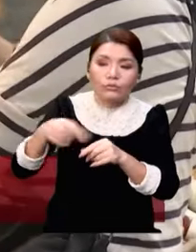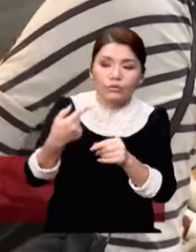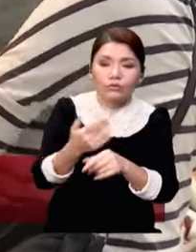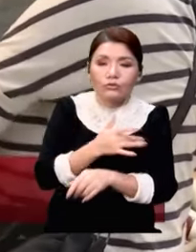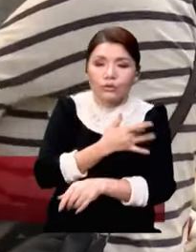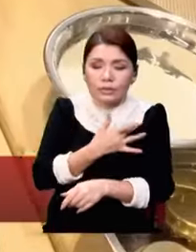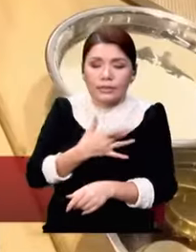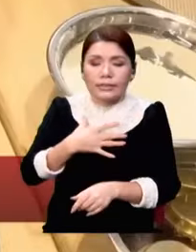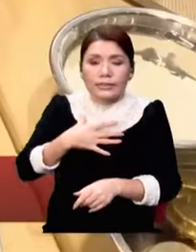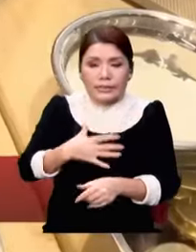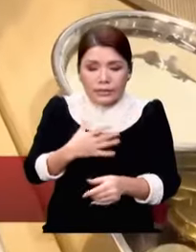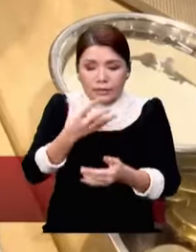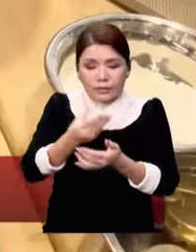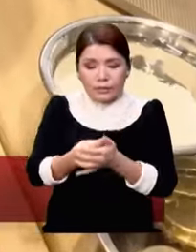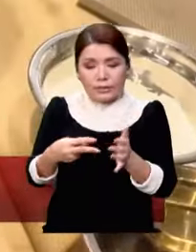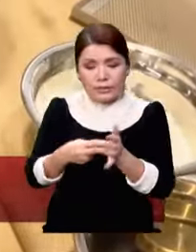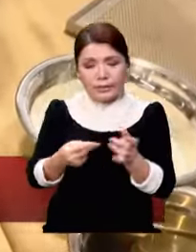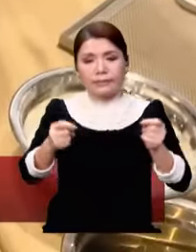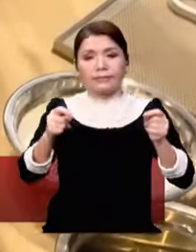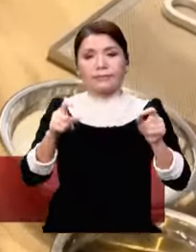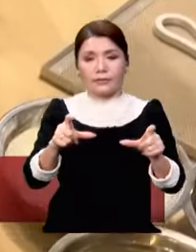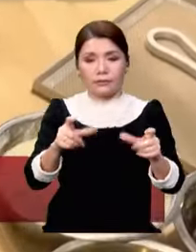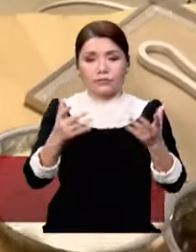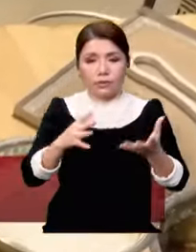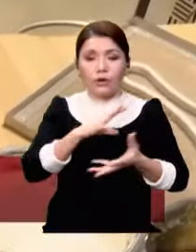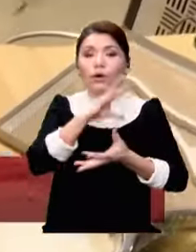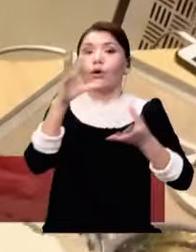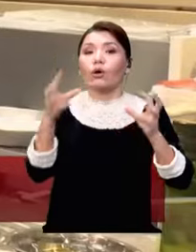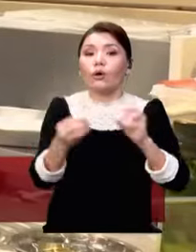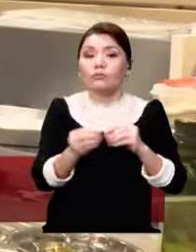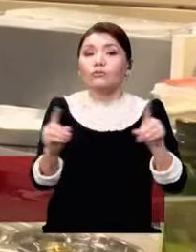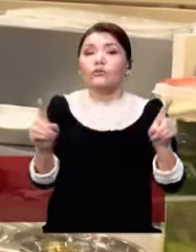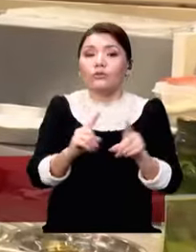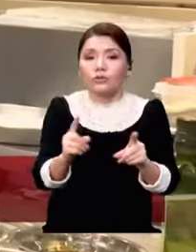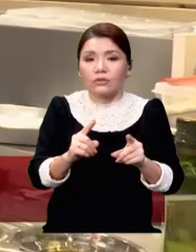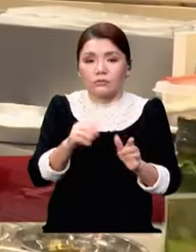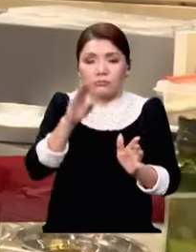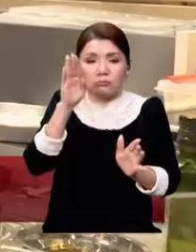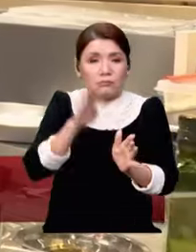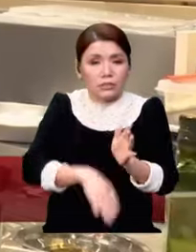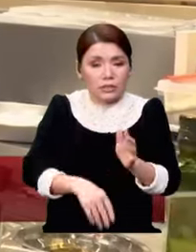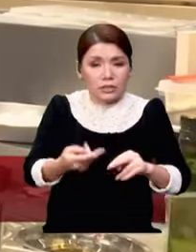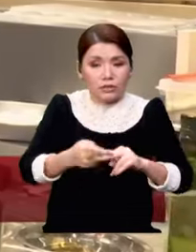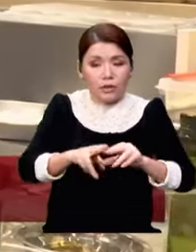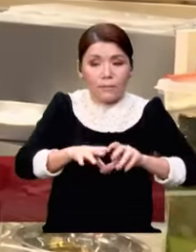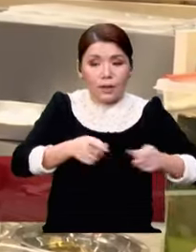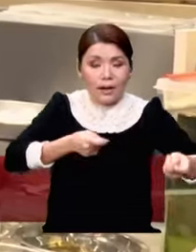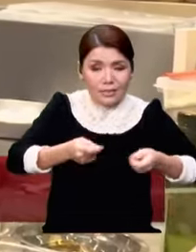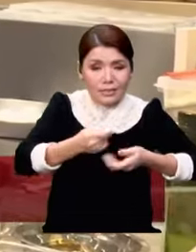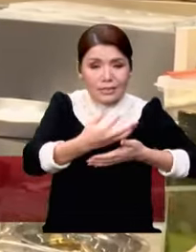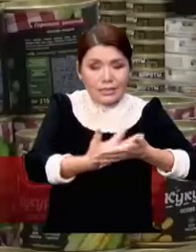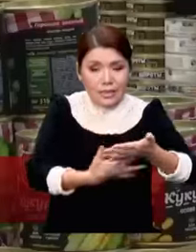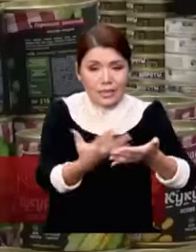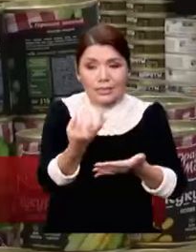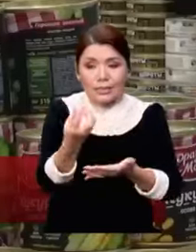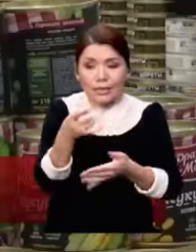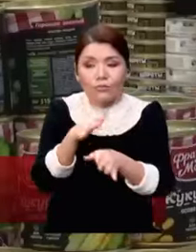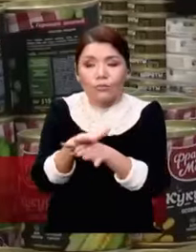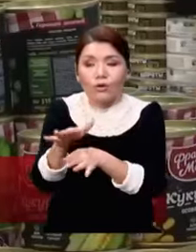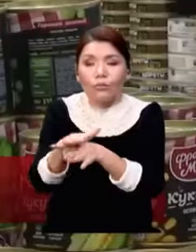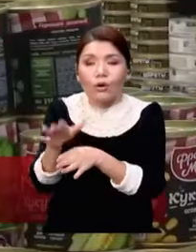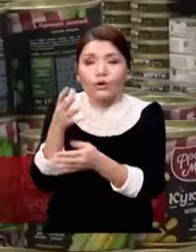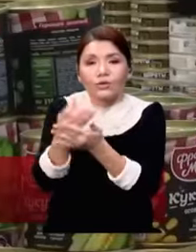услуги вынуждены повышать свои ценники. И все это в конечном счете обесценивает правительственную стратегию о